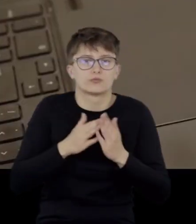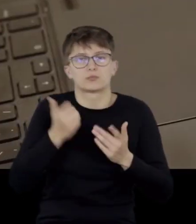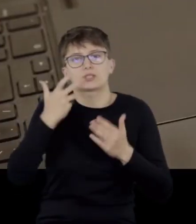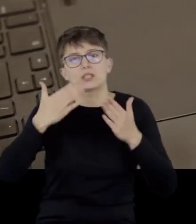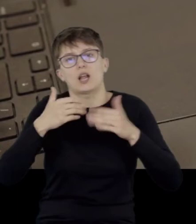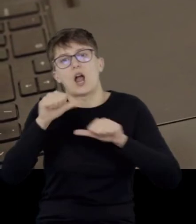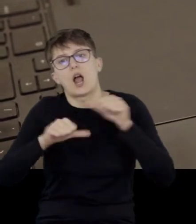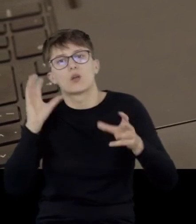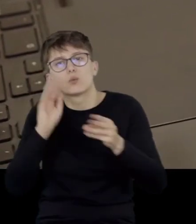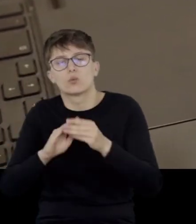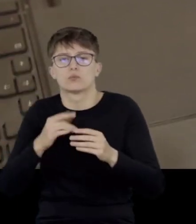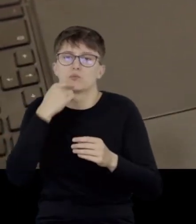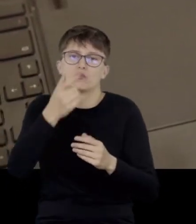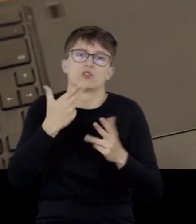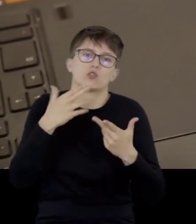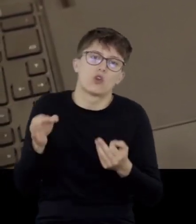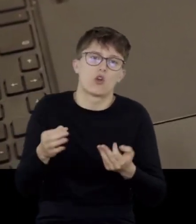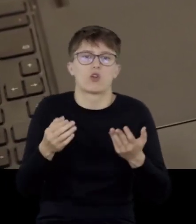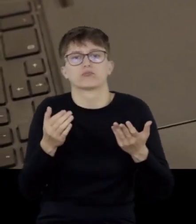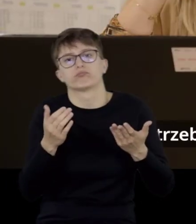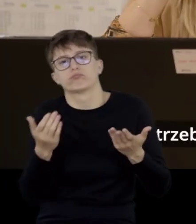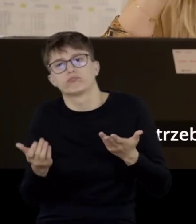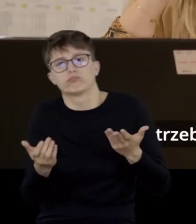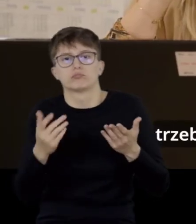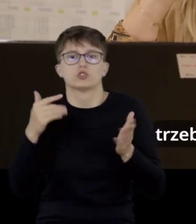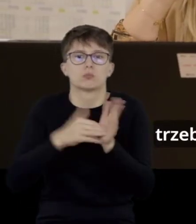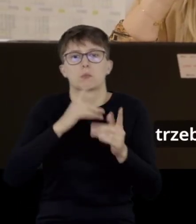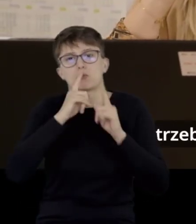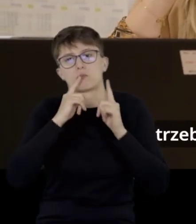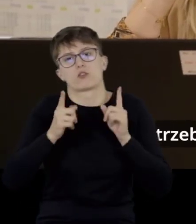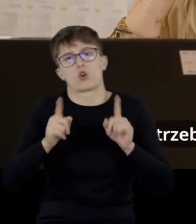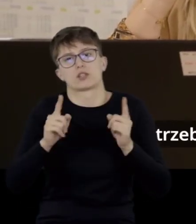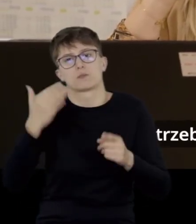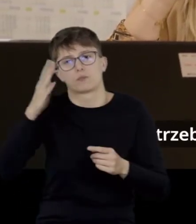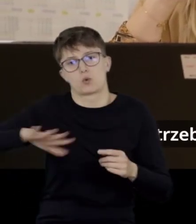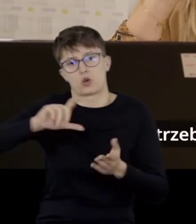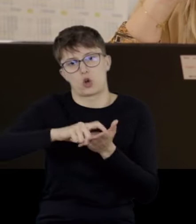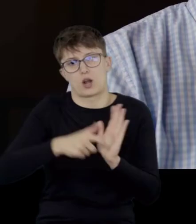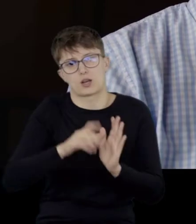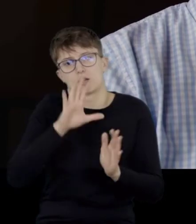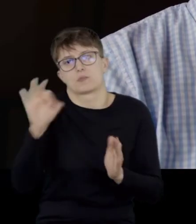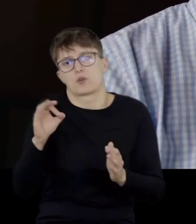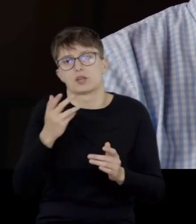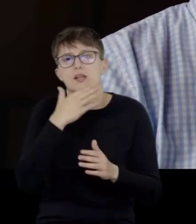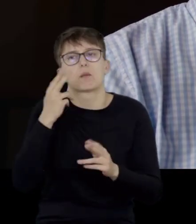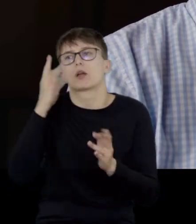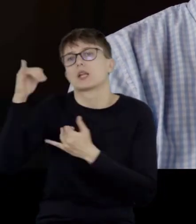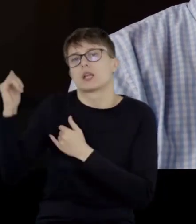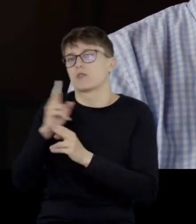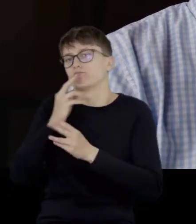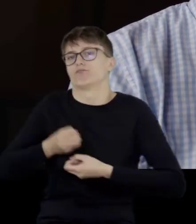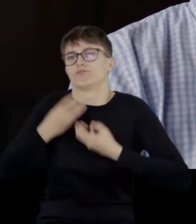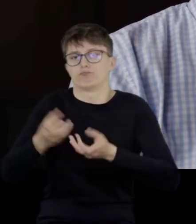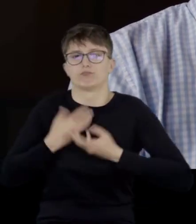przez kilka lat i stwierdzili, że no, trzeba porozmawiać z organizatorem społeczności lokalnej, bo nie ma komu się